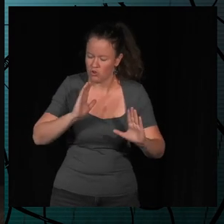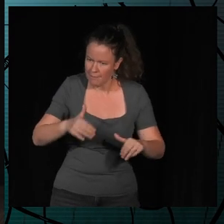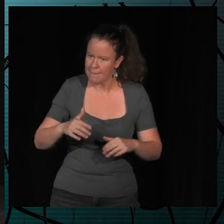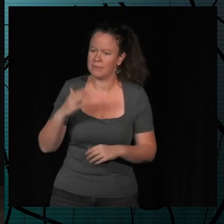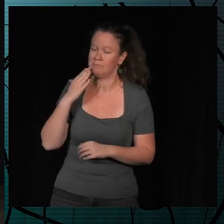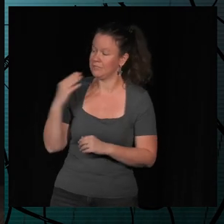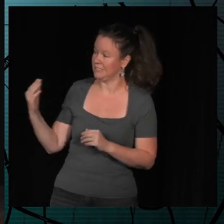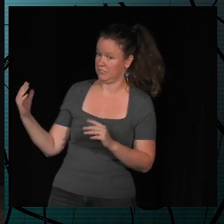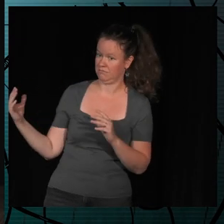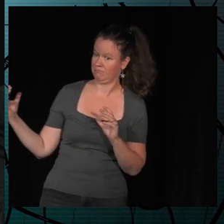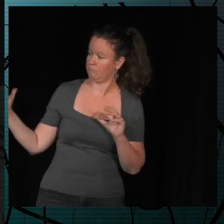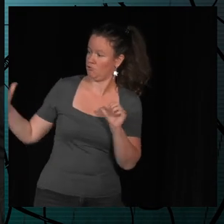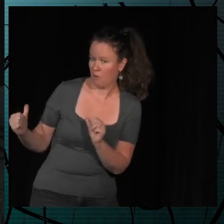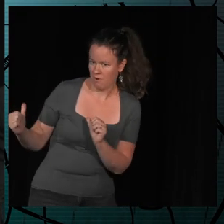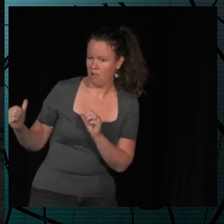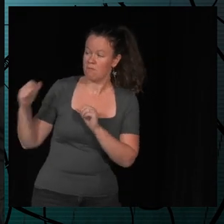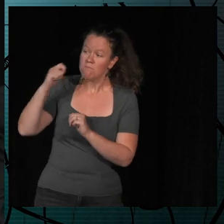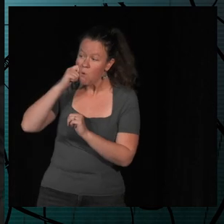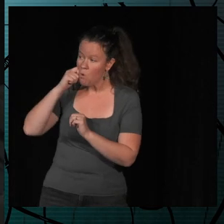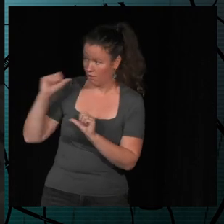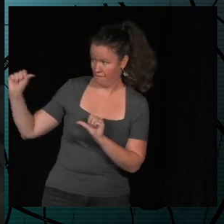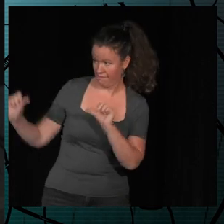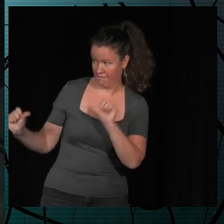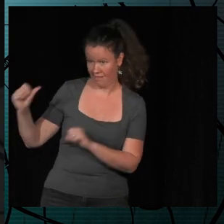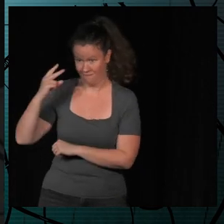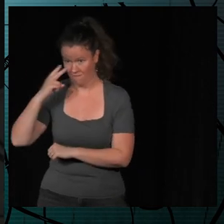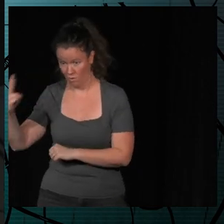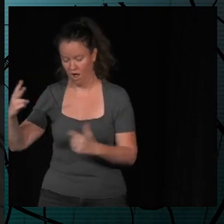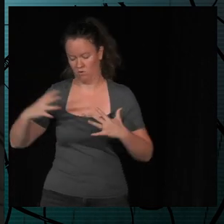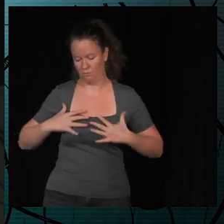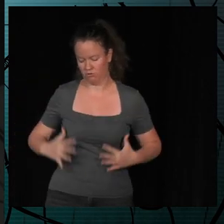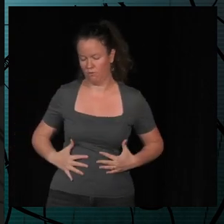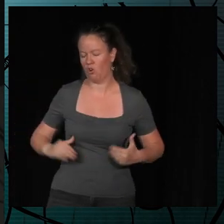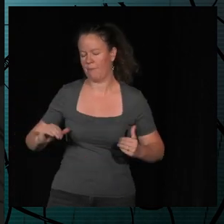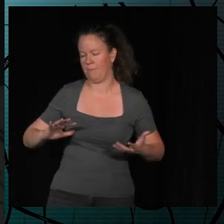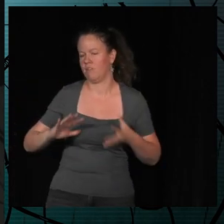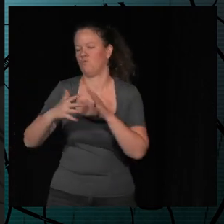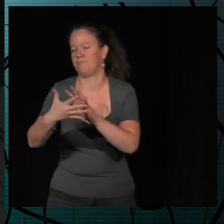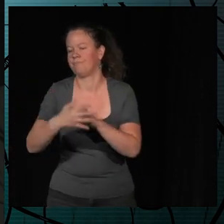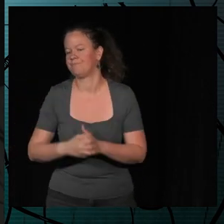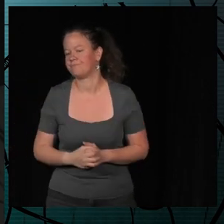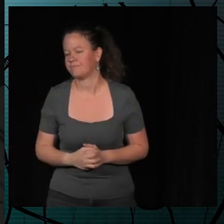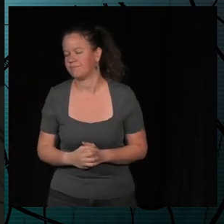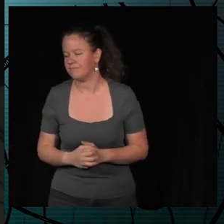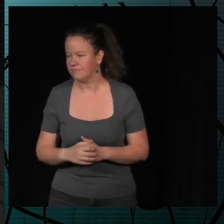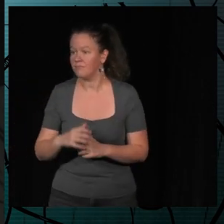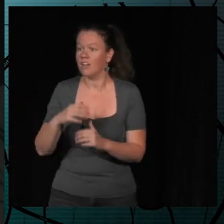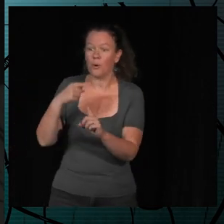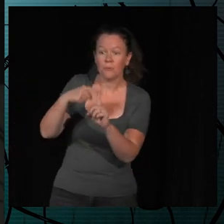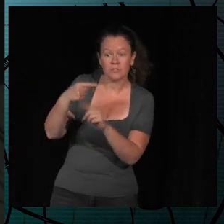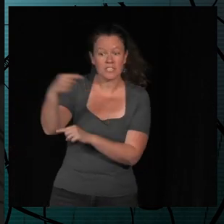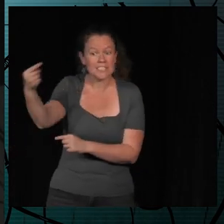père alors change quand même beaucoup dans le comportement du joueur et je sais pas si c'est positif ou